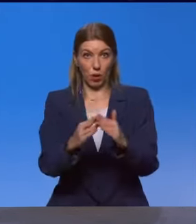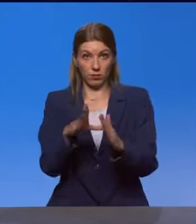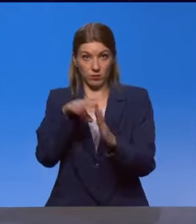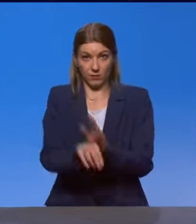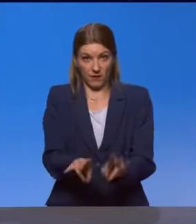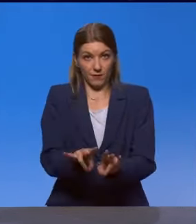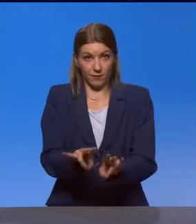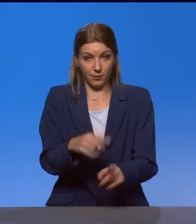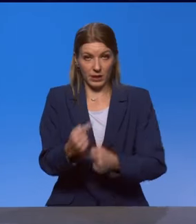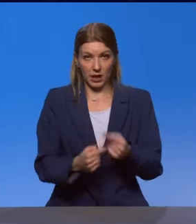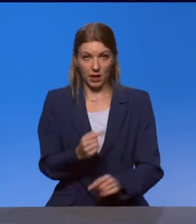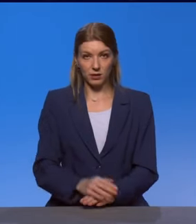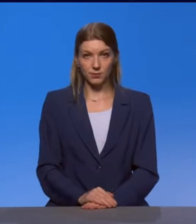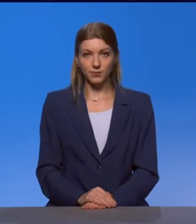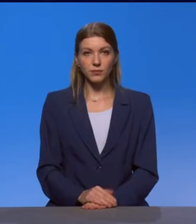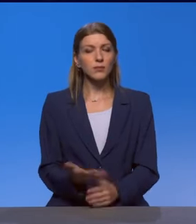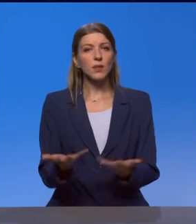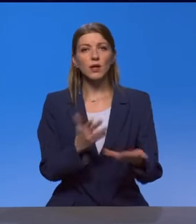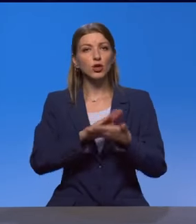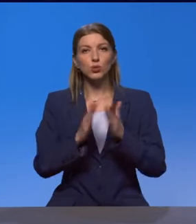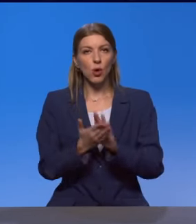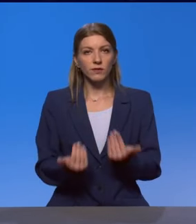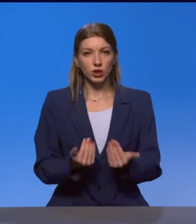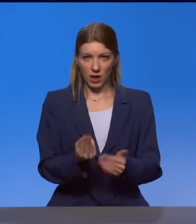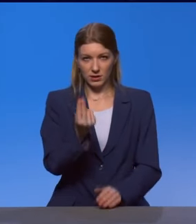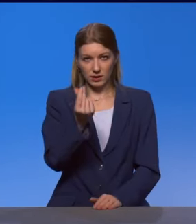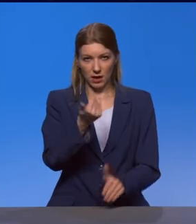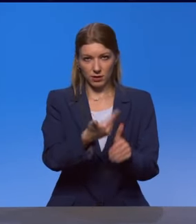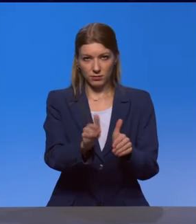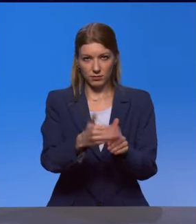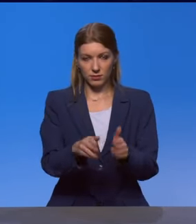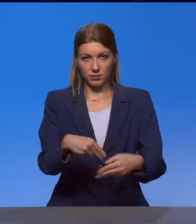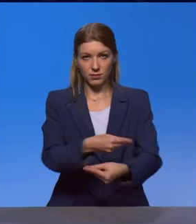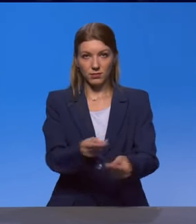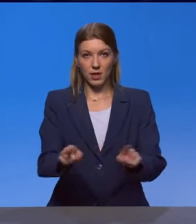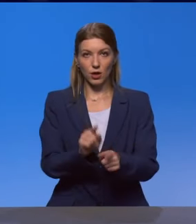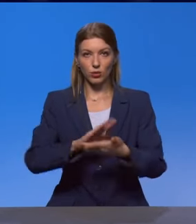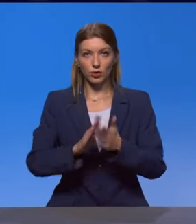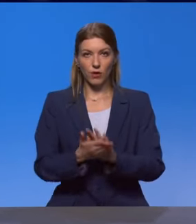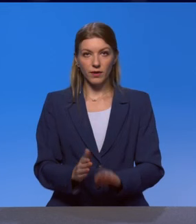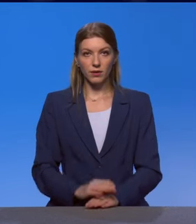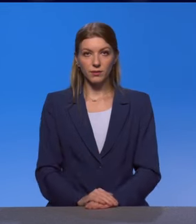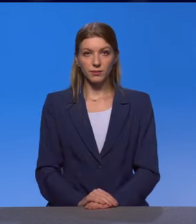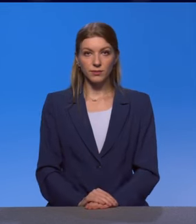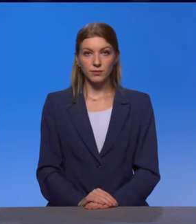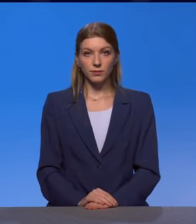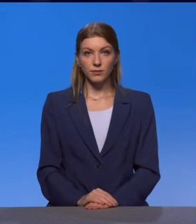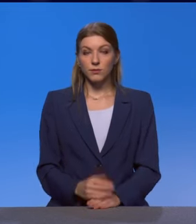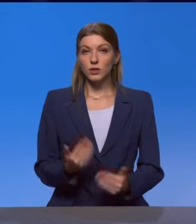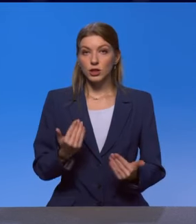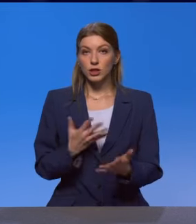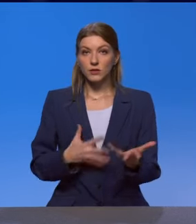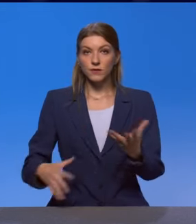На каких условиях сейчас такие кредиты выдаются? Ну, сейчас все практически выдаваемые